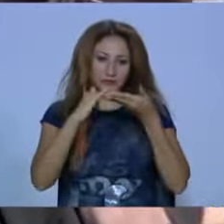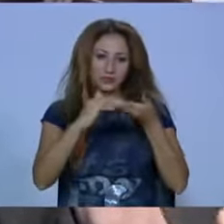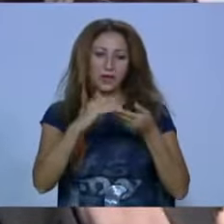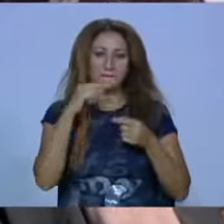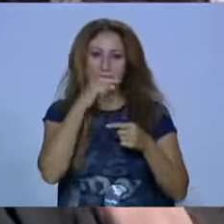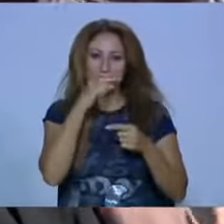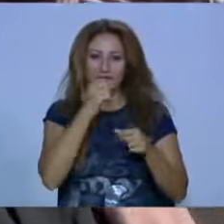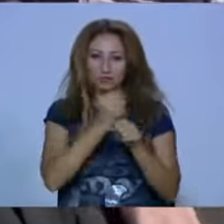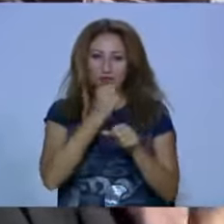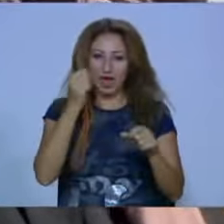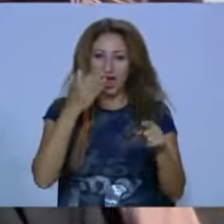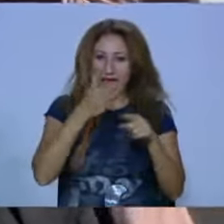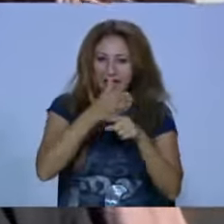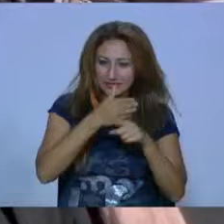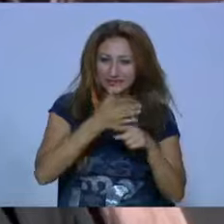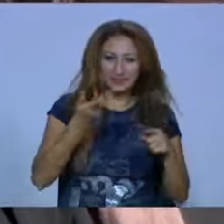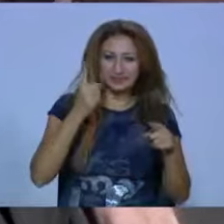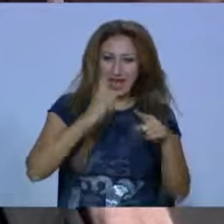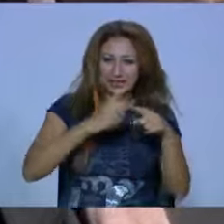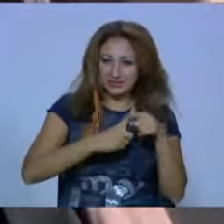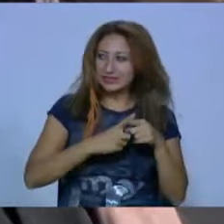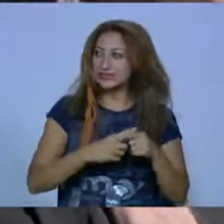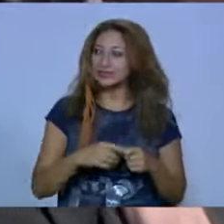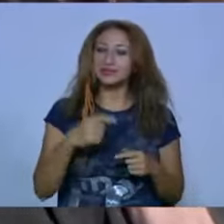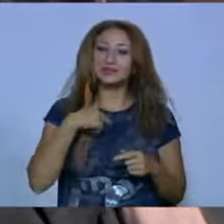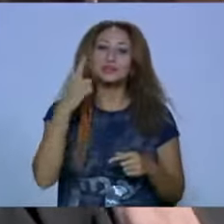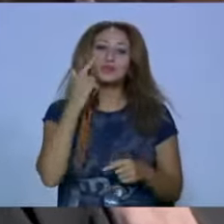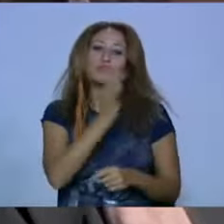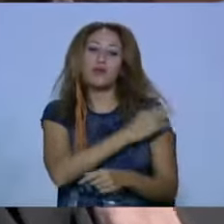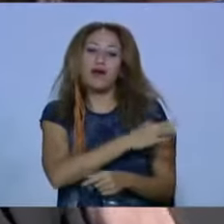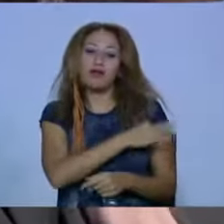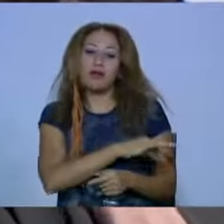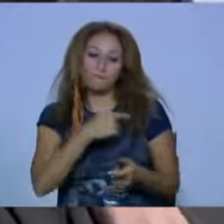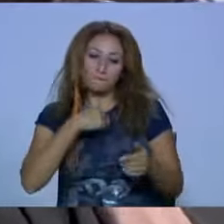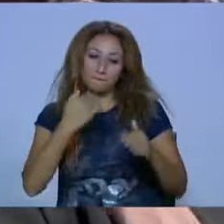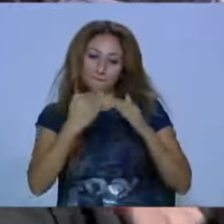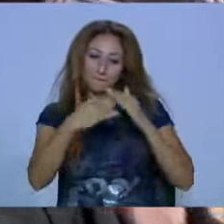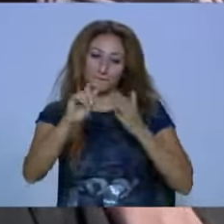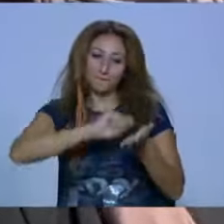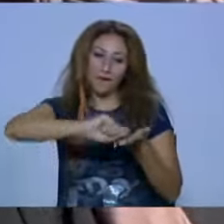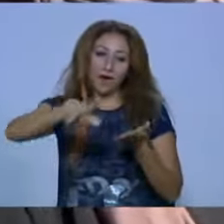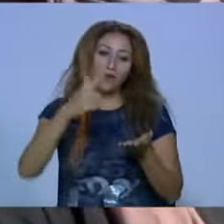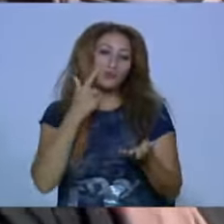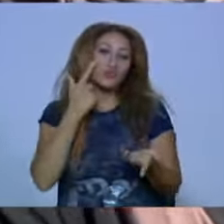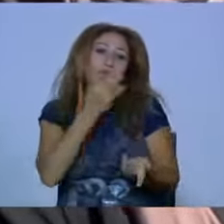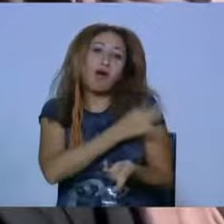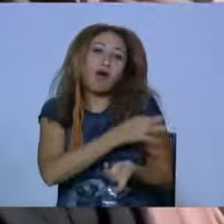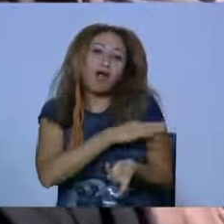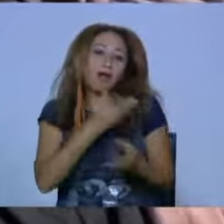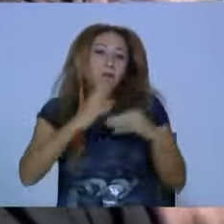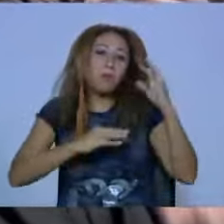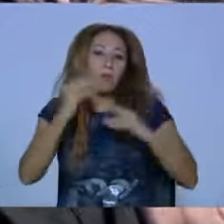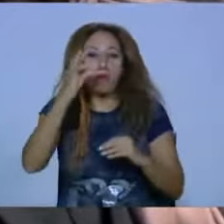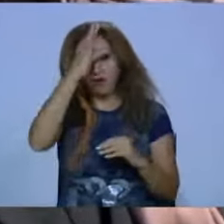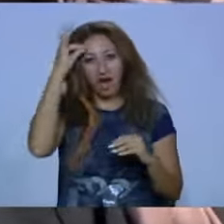حداده والكلام ده، فانا قلت اجرب. المهم جربت وبعت لحضرتك رساله، قلت اجرب انا كمان يمكن حظي يضرب ولا